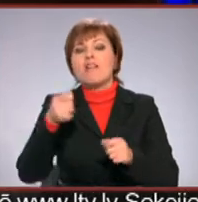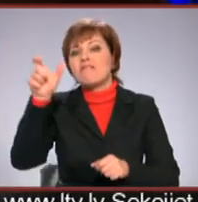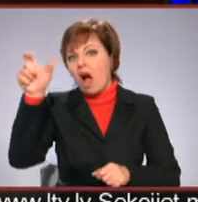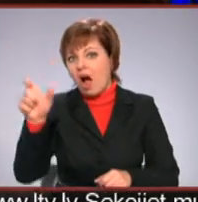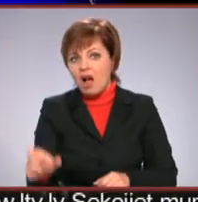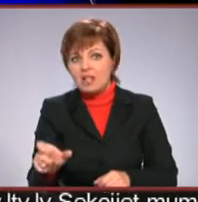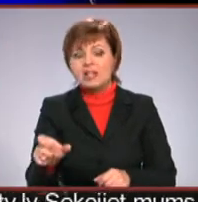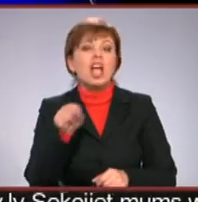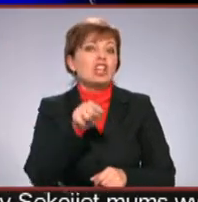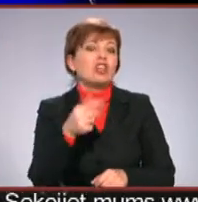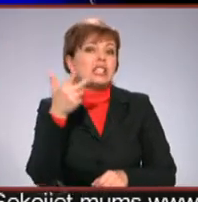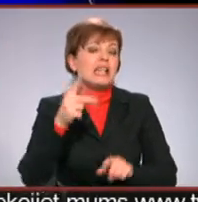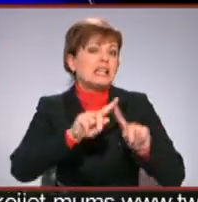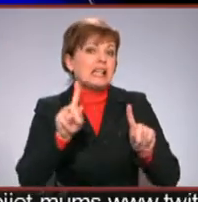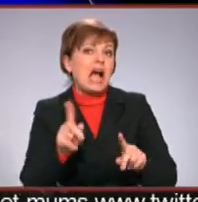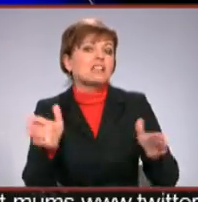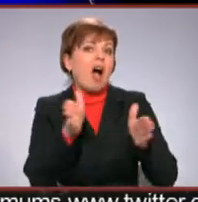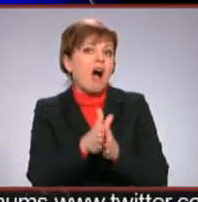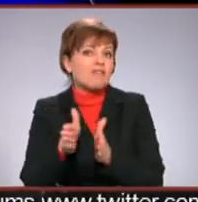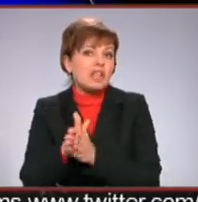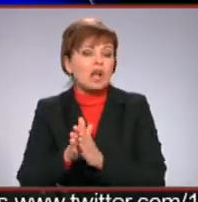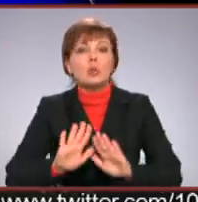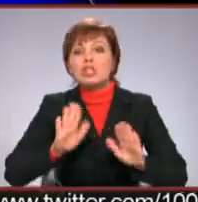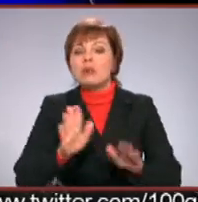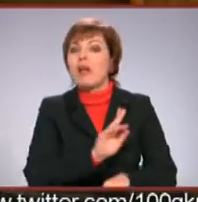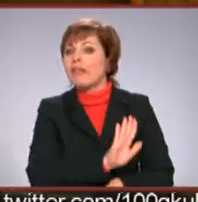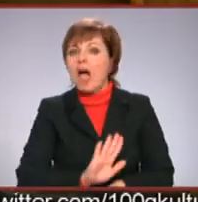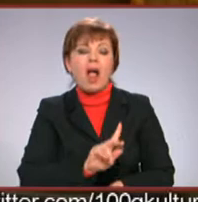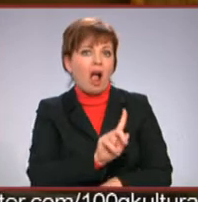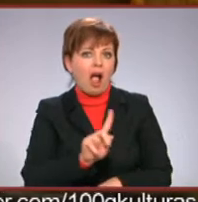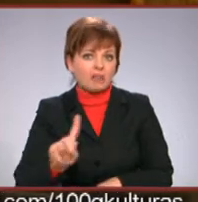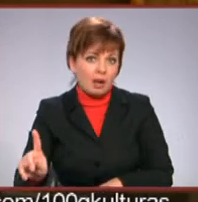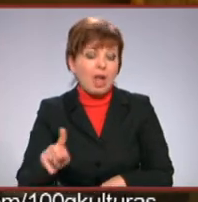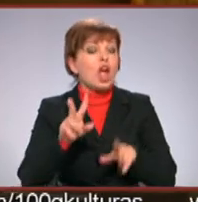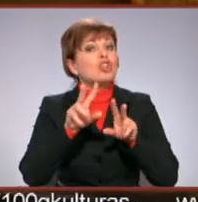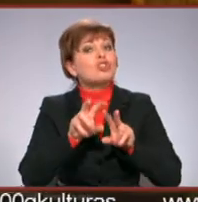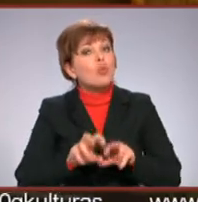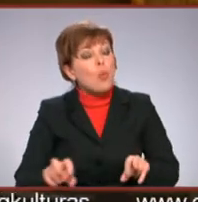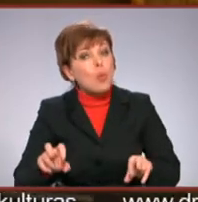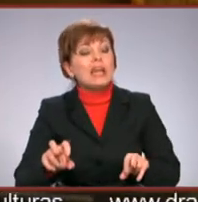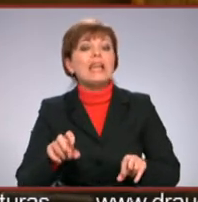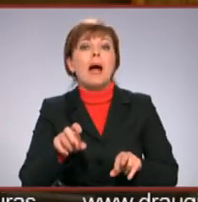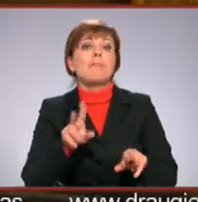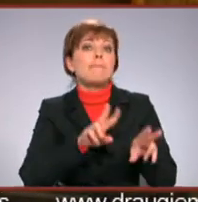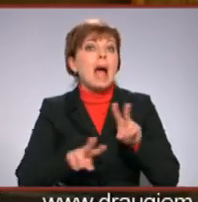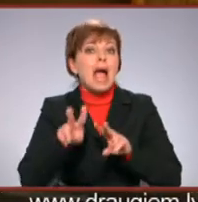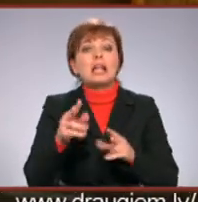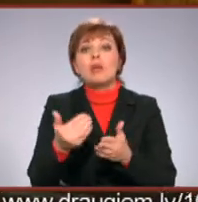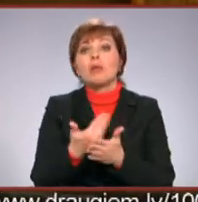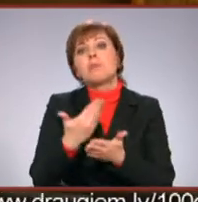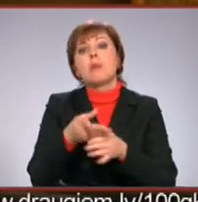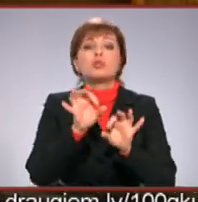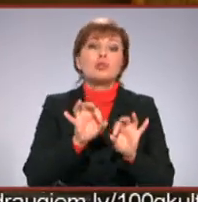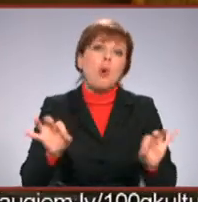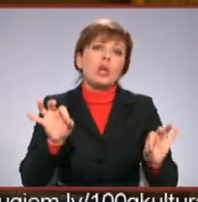Brieškalns, šīs trīs lietas apvienot izdodas ne katram mūziķim. Žūrī meklē kaut ko jaunu. Ja tu smuki vienkārši nodzied skaisti